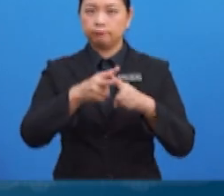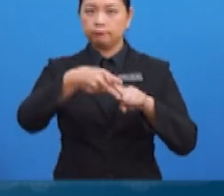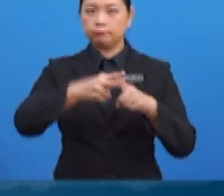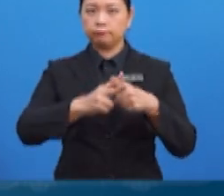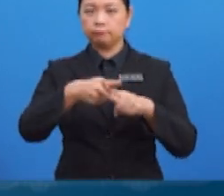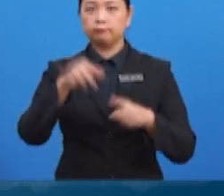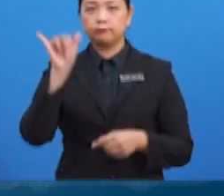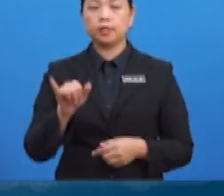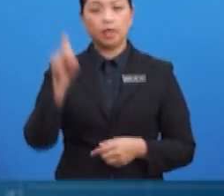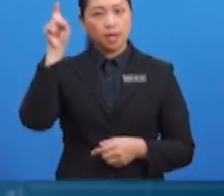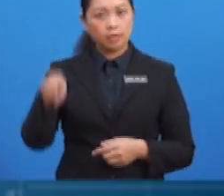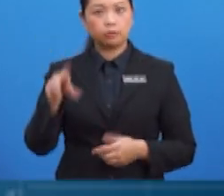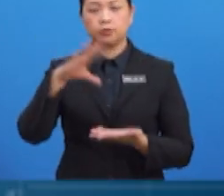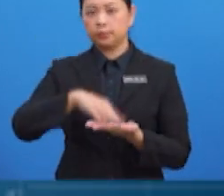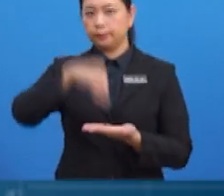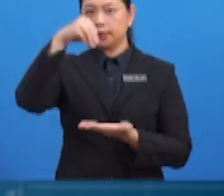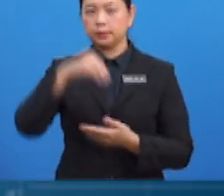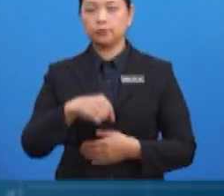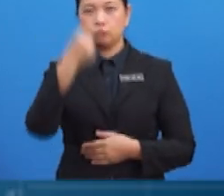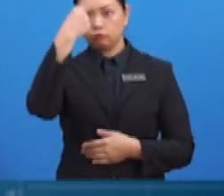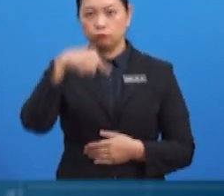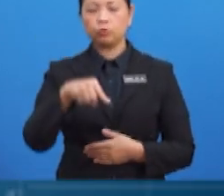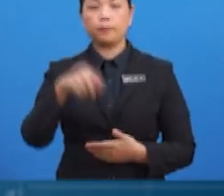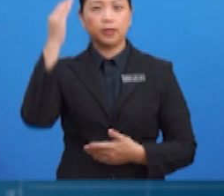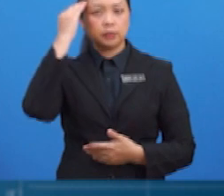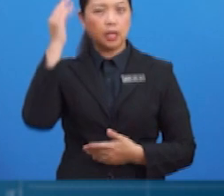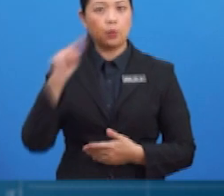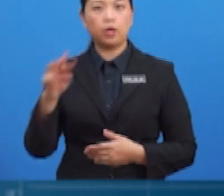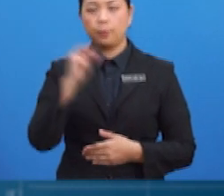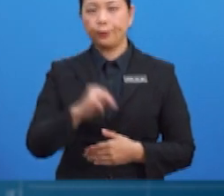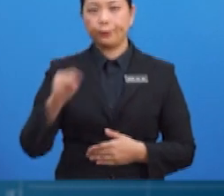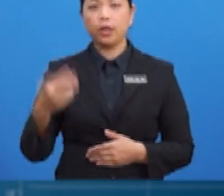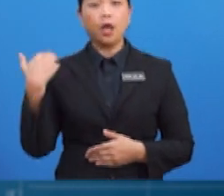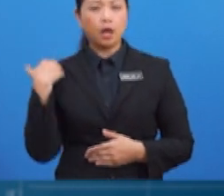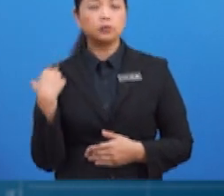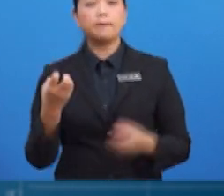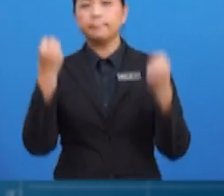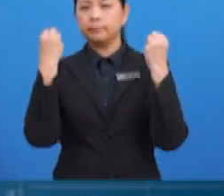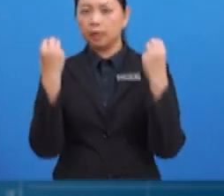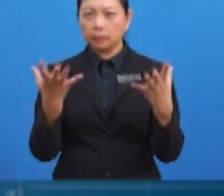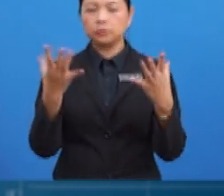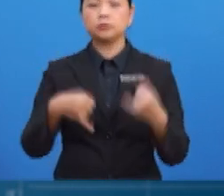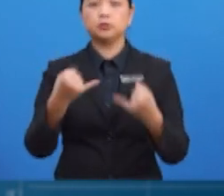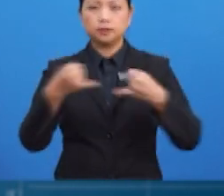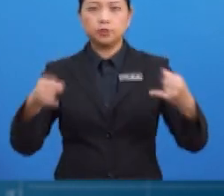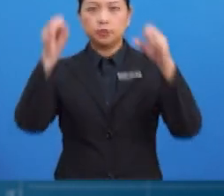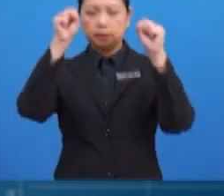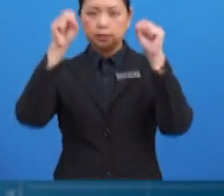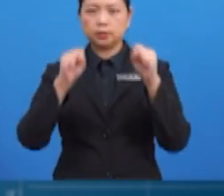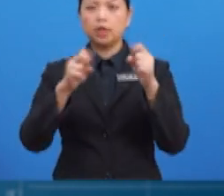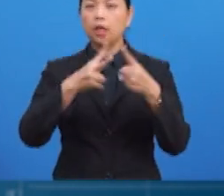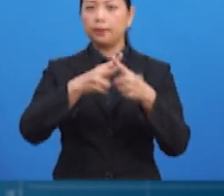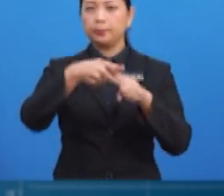yang harus dipelajari. Untuk pengetahuan murid-murid, masih terdapat banyak lagi jenis